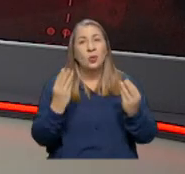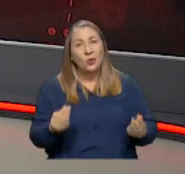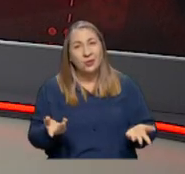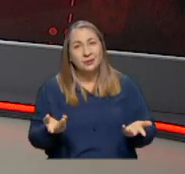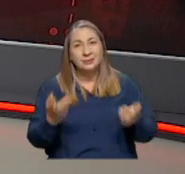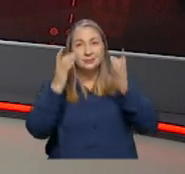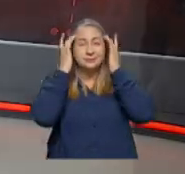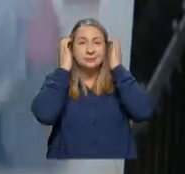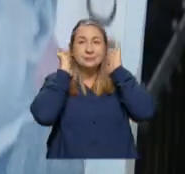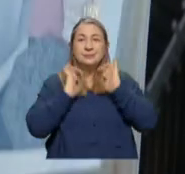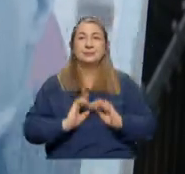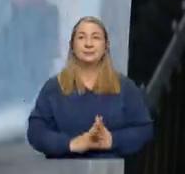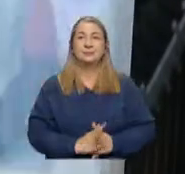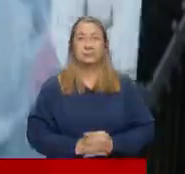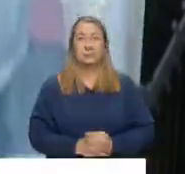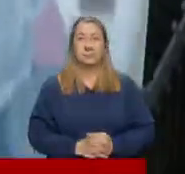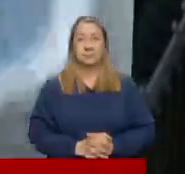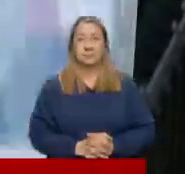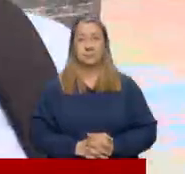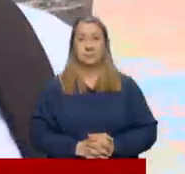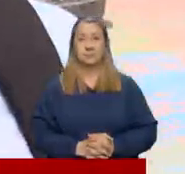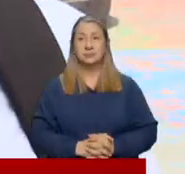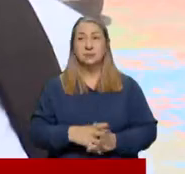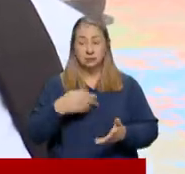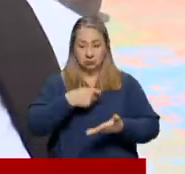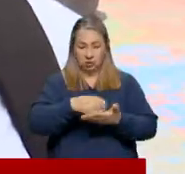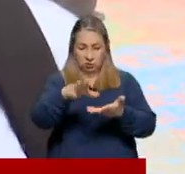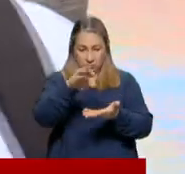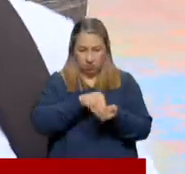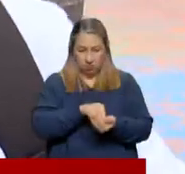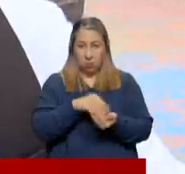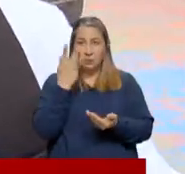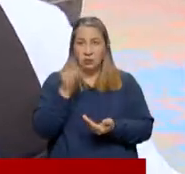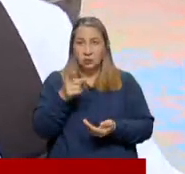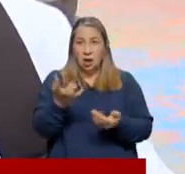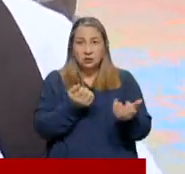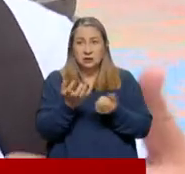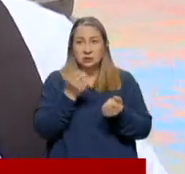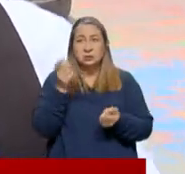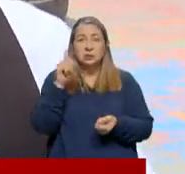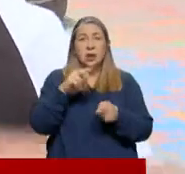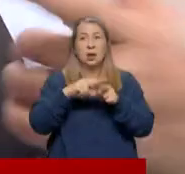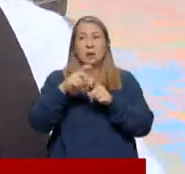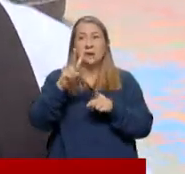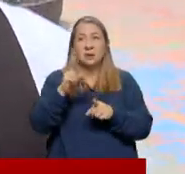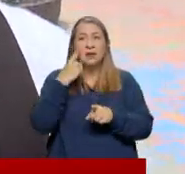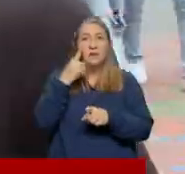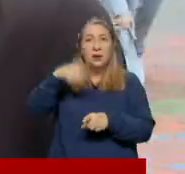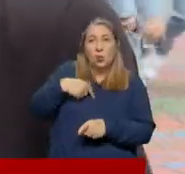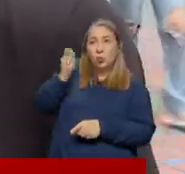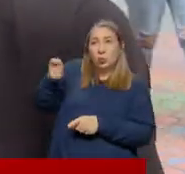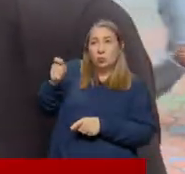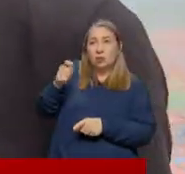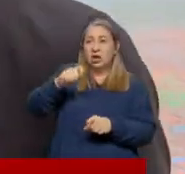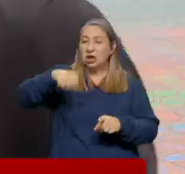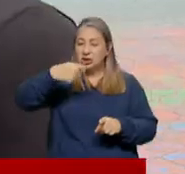oluyor abone ol o aldığınız ücret zaten ortada şurada alışveriş yaparken yine KDV gene Devlete vergi